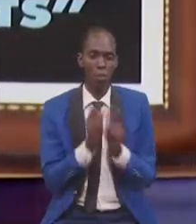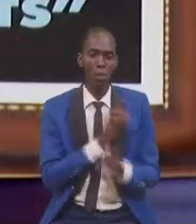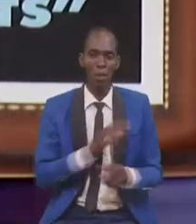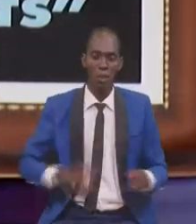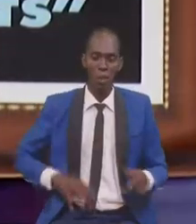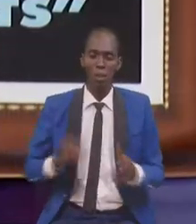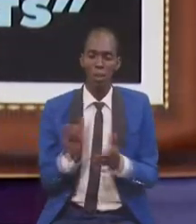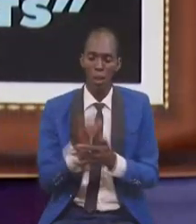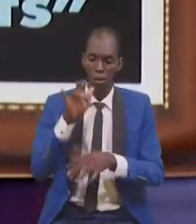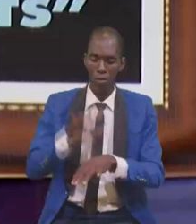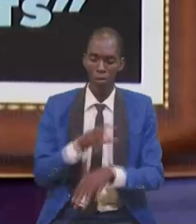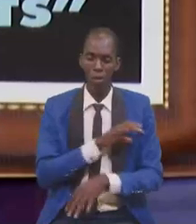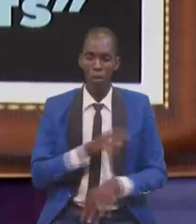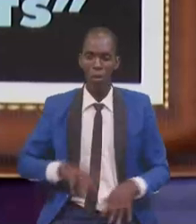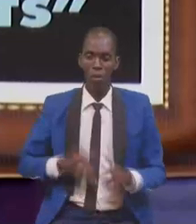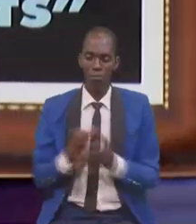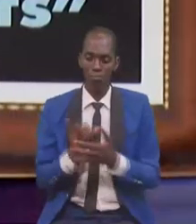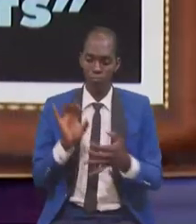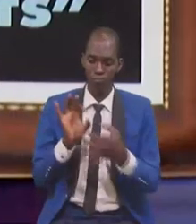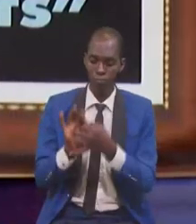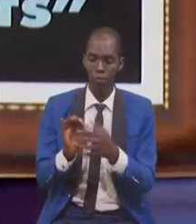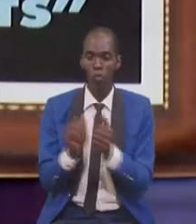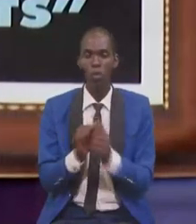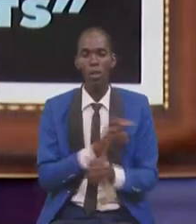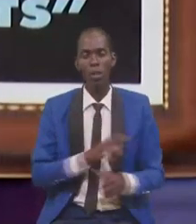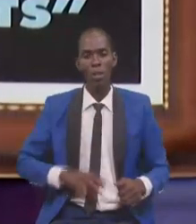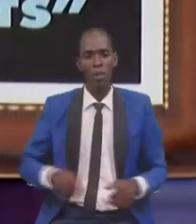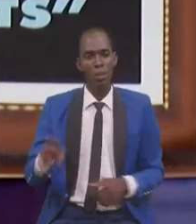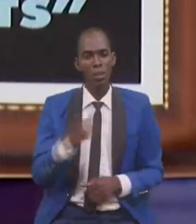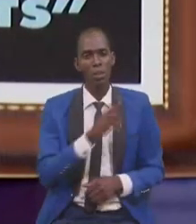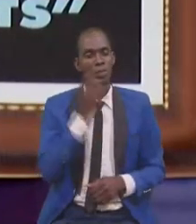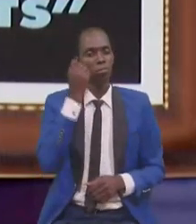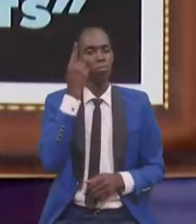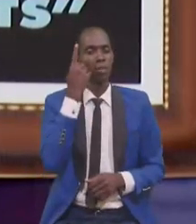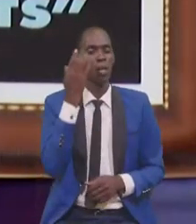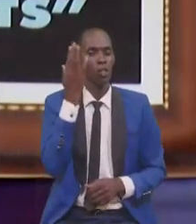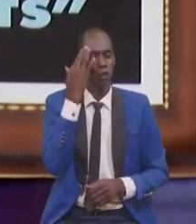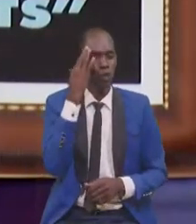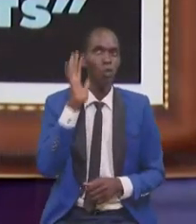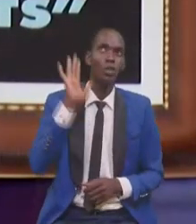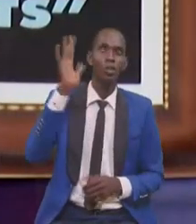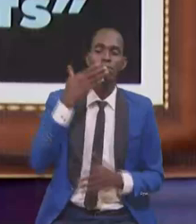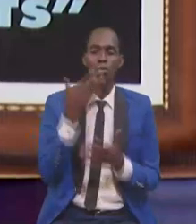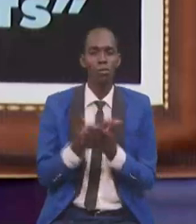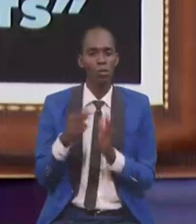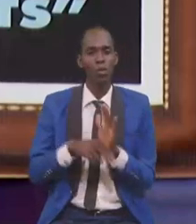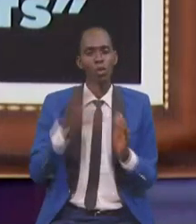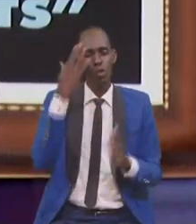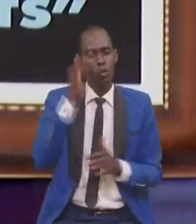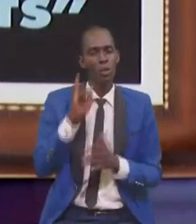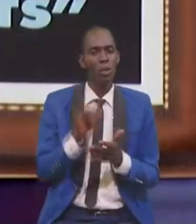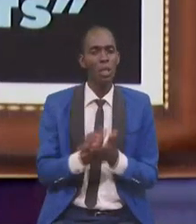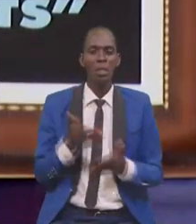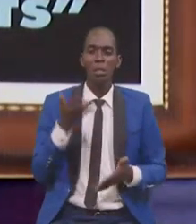qui ont tué Christ, touché Christ, des gens qui se sont connectés à Christ, ils ont perçu sa grandeur. Rien ne lui